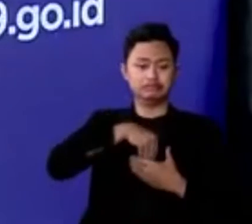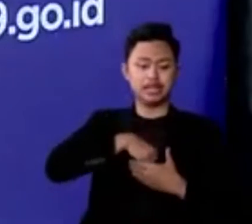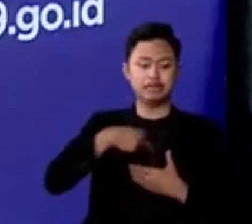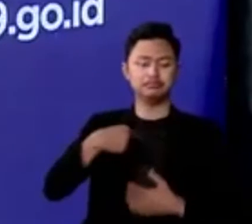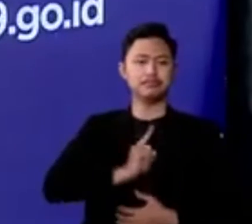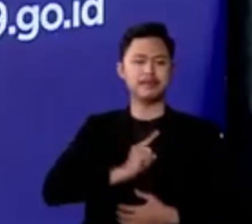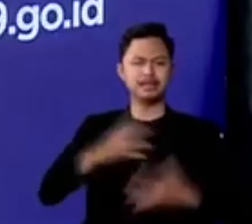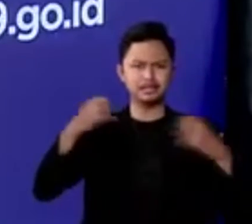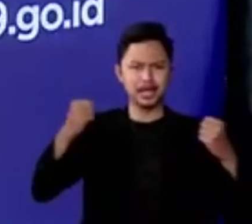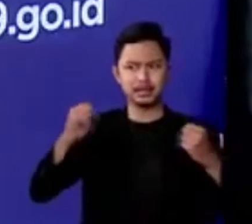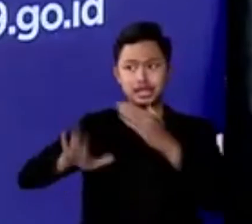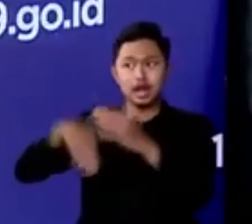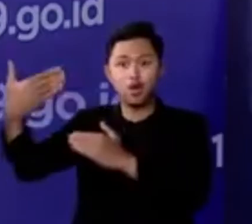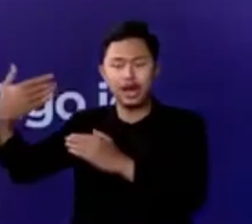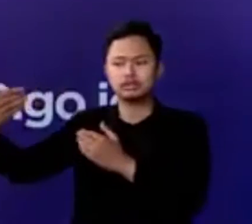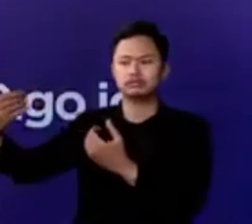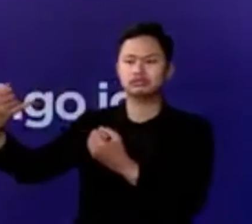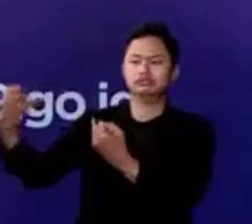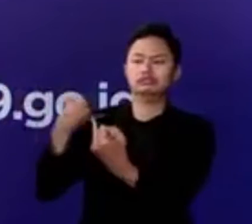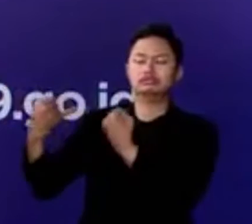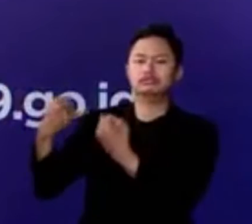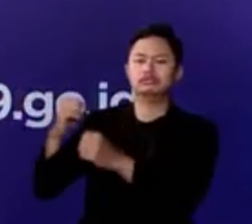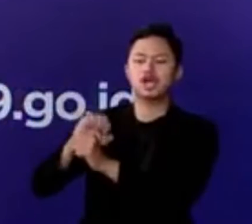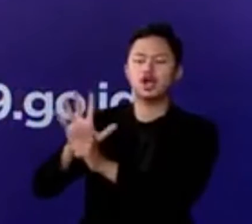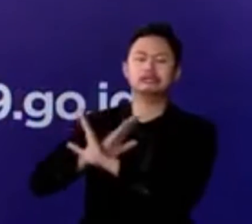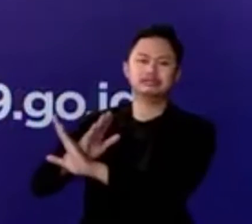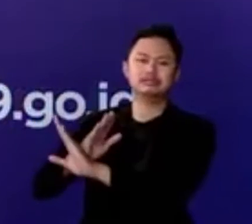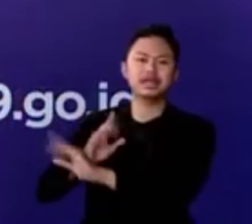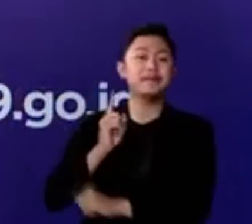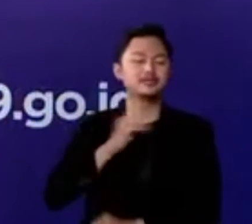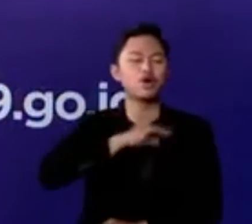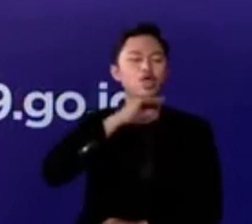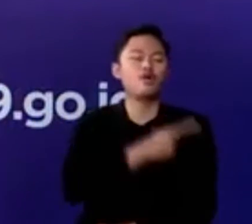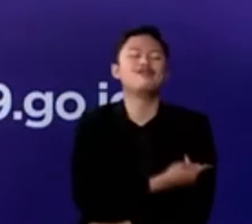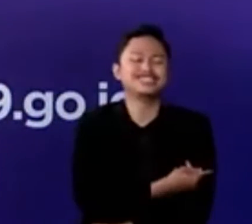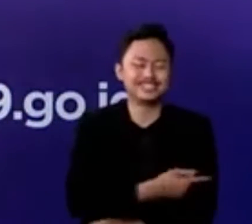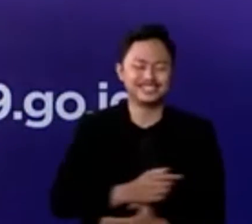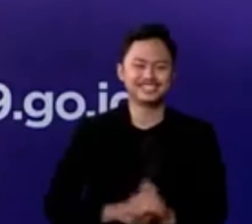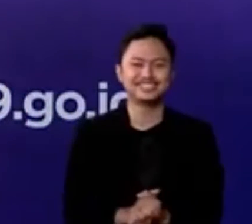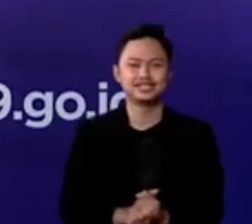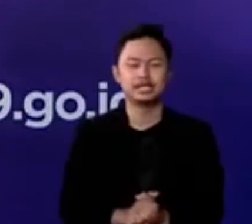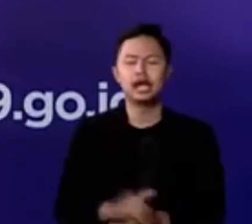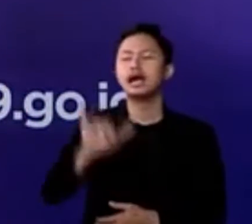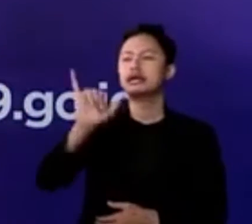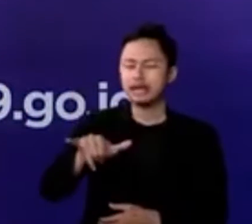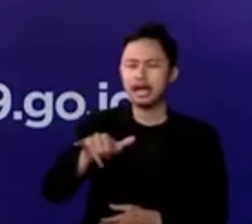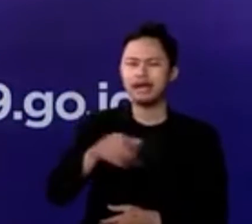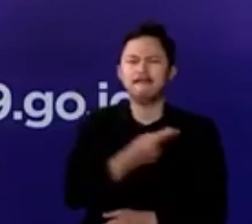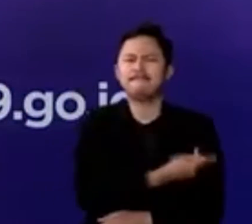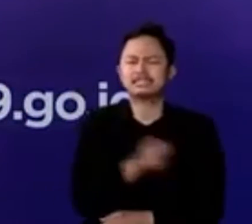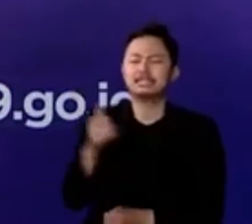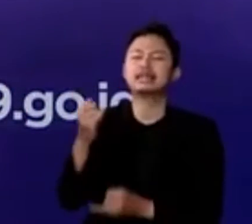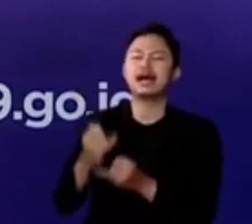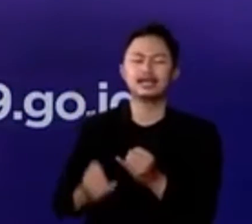harus sehat ya Sambil menunggu vaksin giliran kita lihat ini vaksin kami Silet tameng terakhir gitu Ya